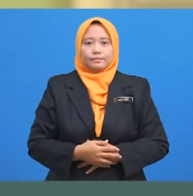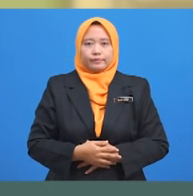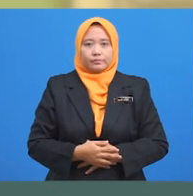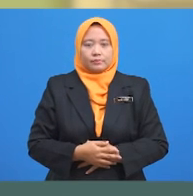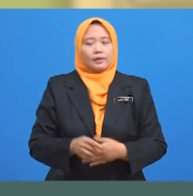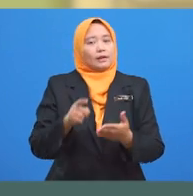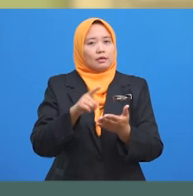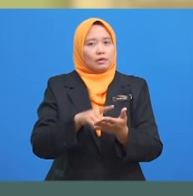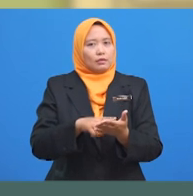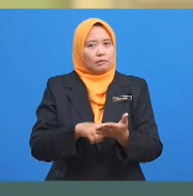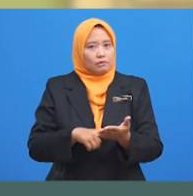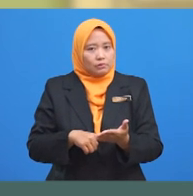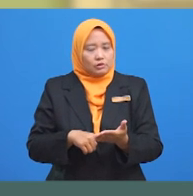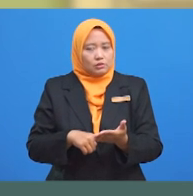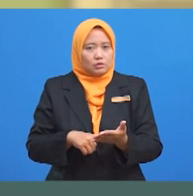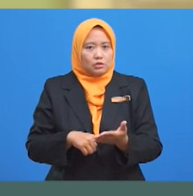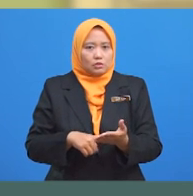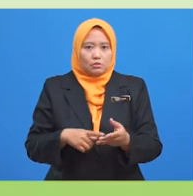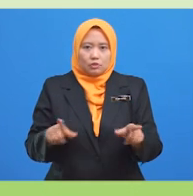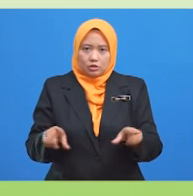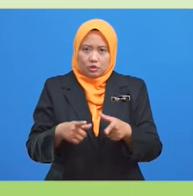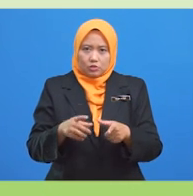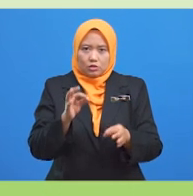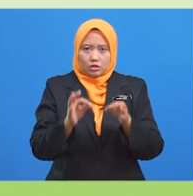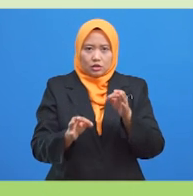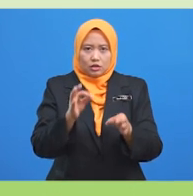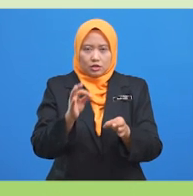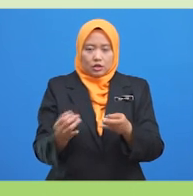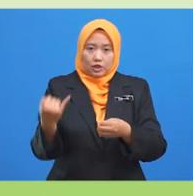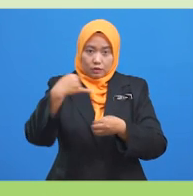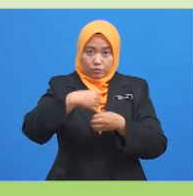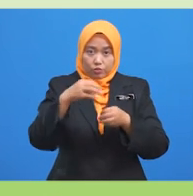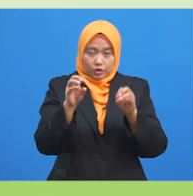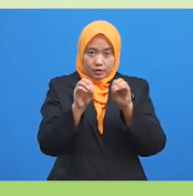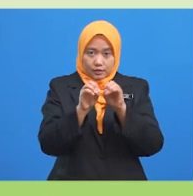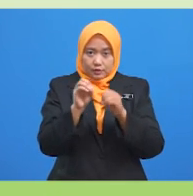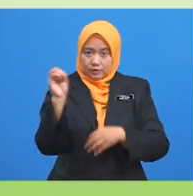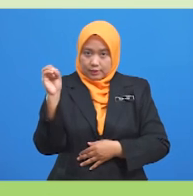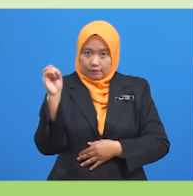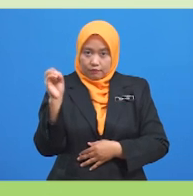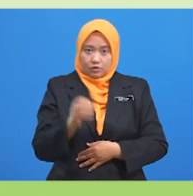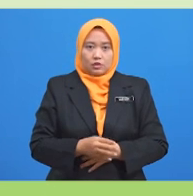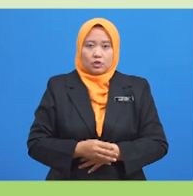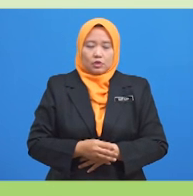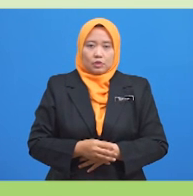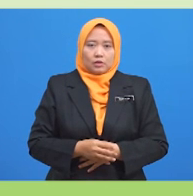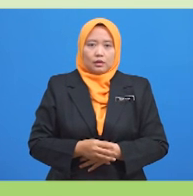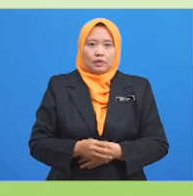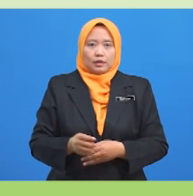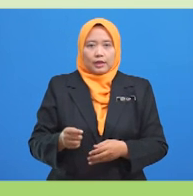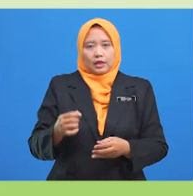berlaku sekiranya output pada tingkat sifar? Apabila tiada pengeluaran, input tetap masih